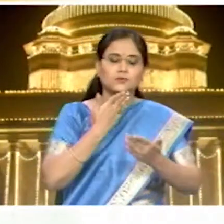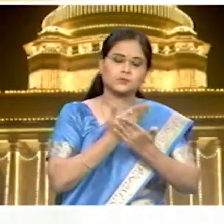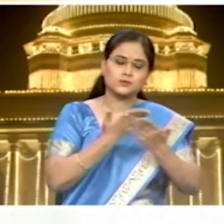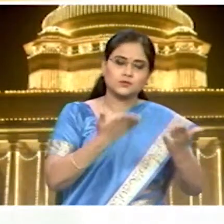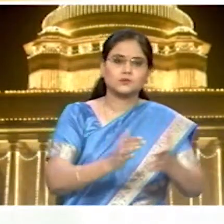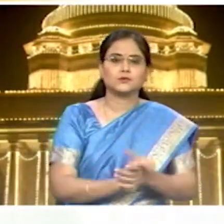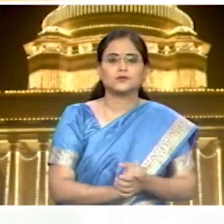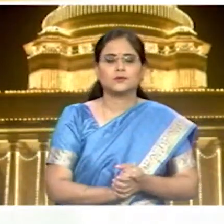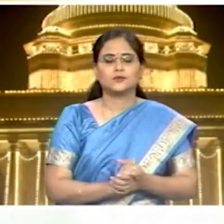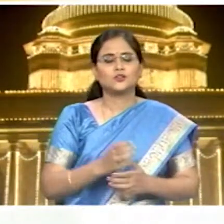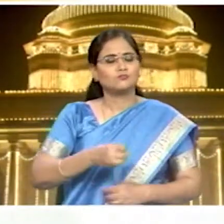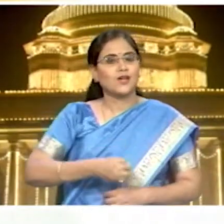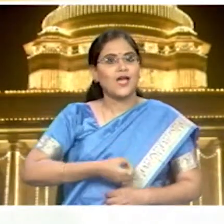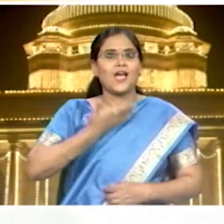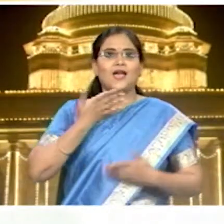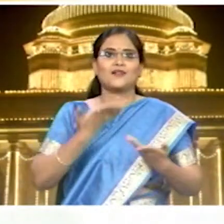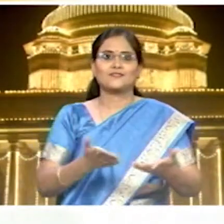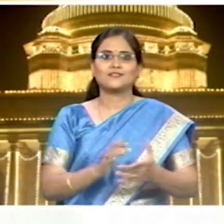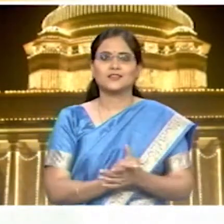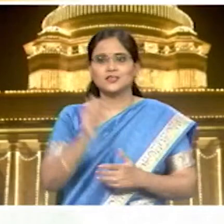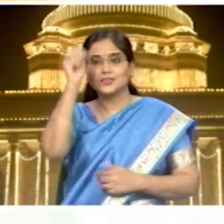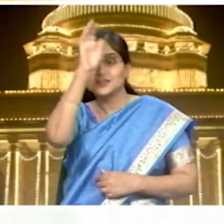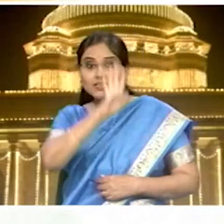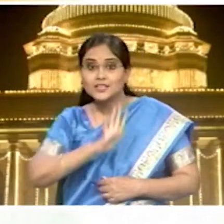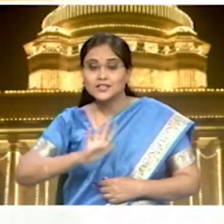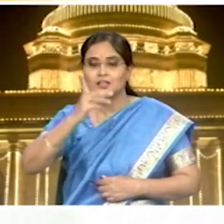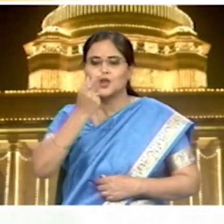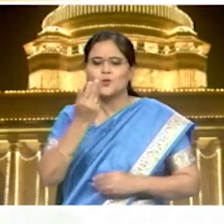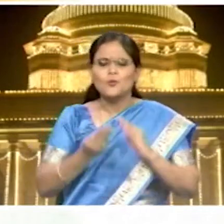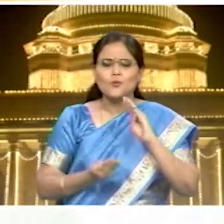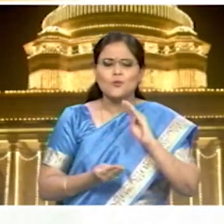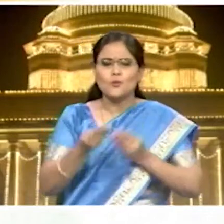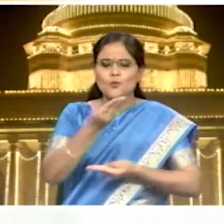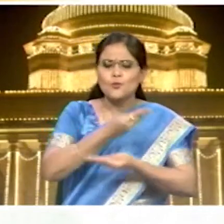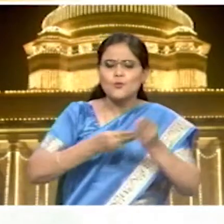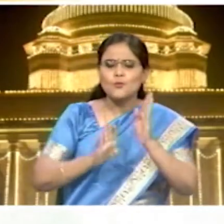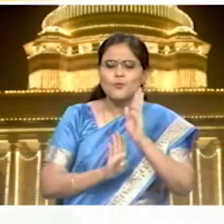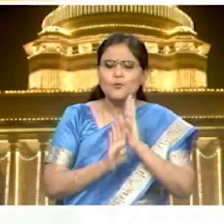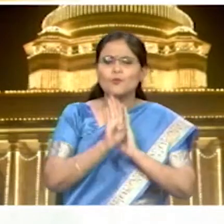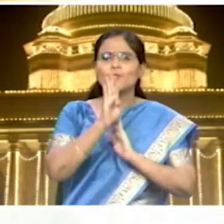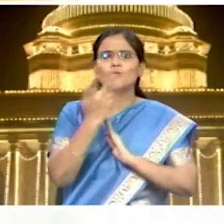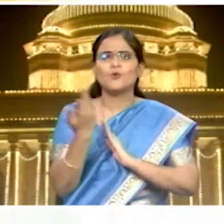अधिक खुशी की बात है कि देश का आर्थिक विकास और अधिक